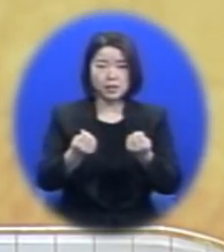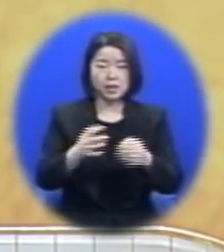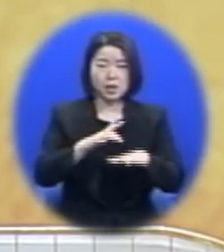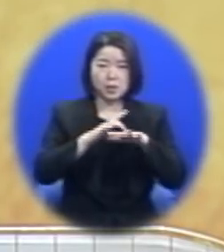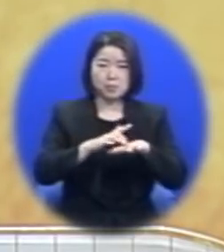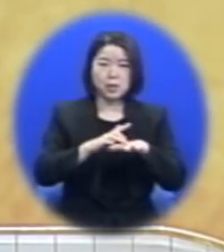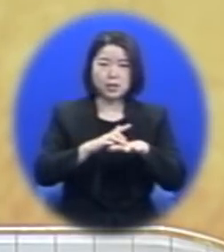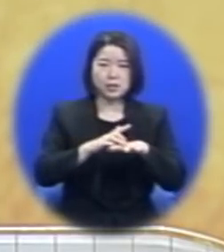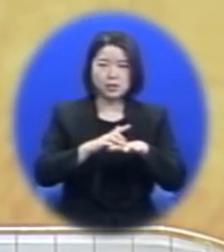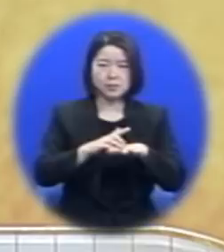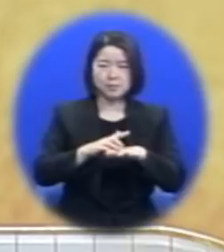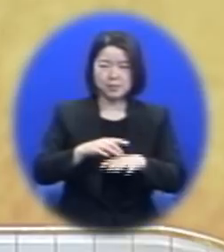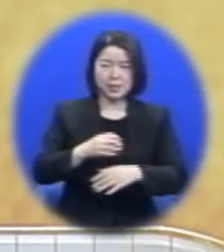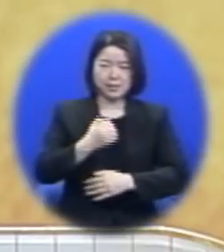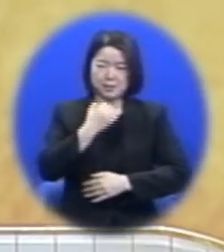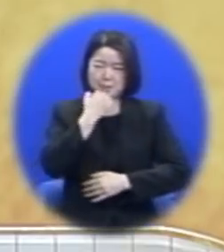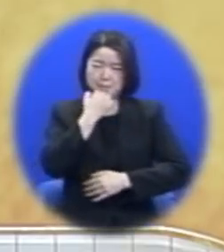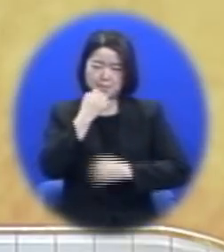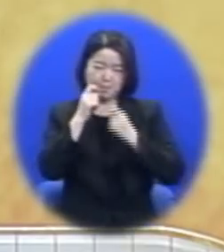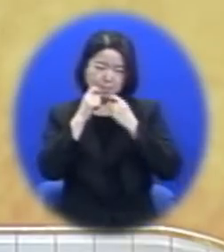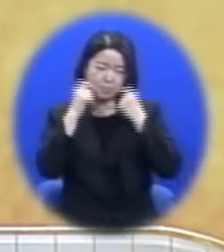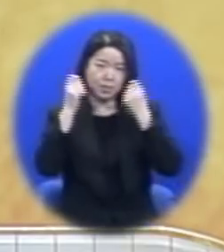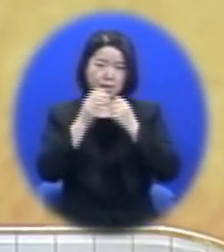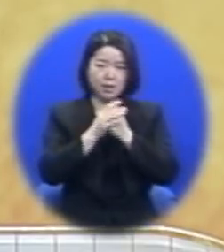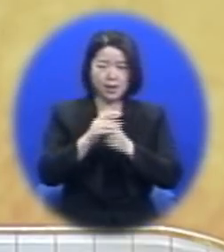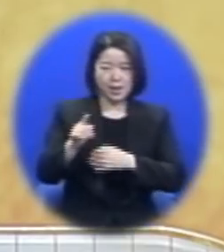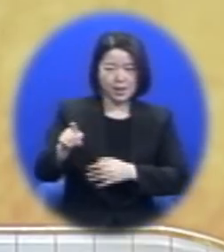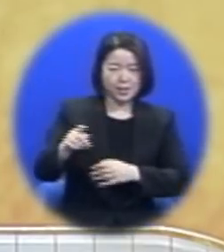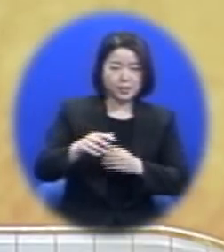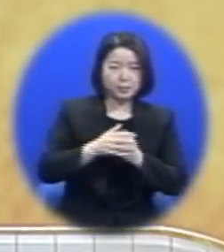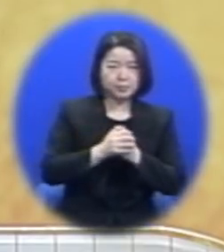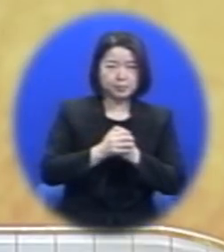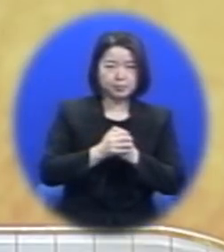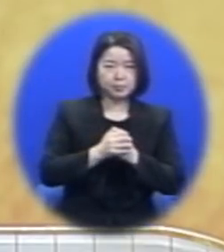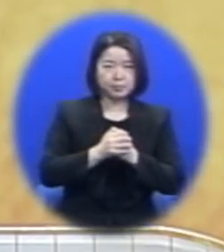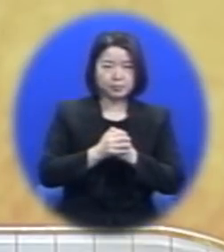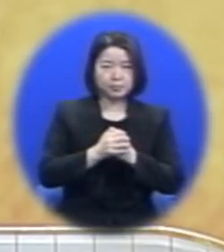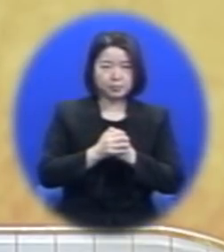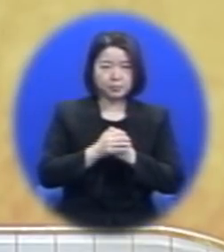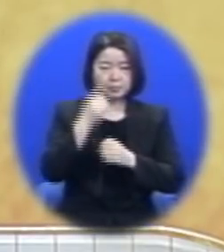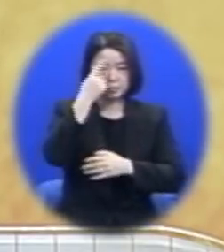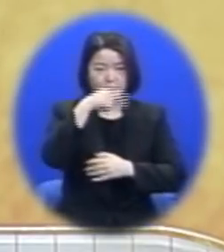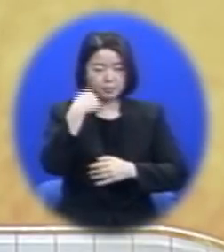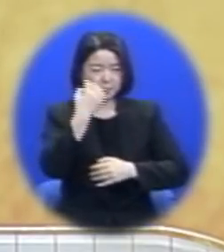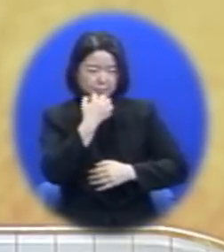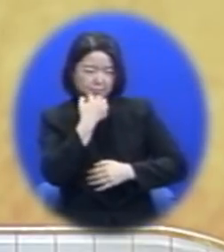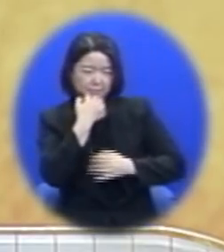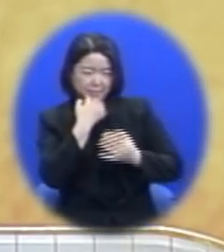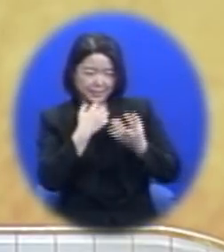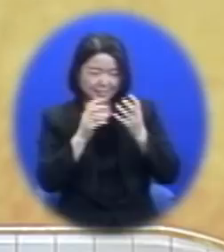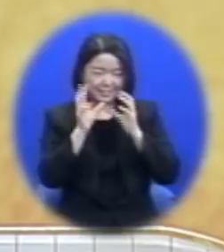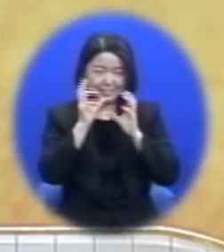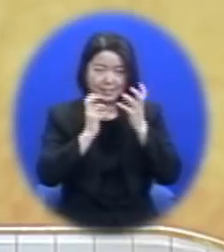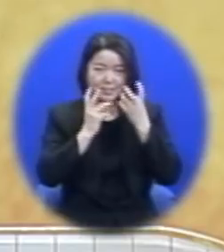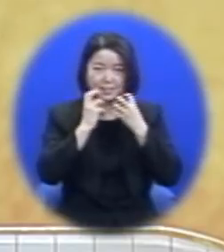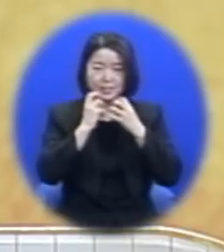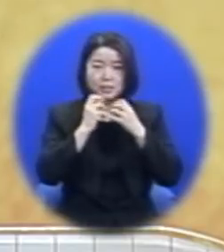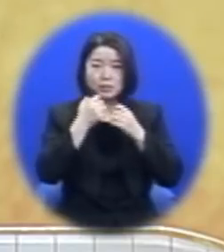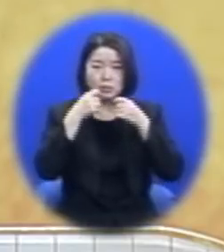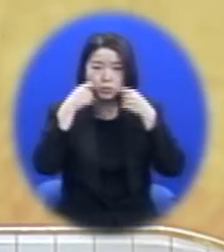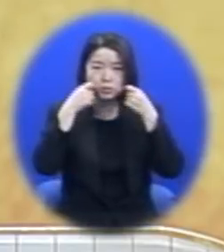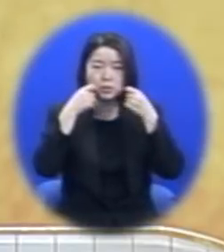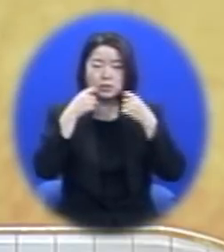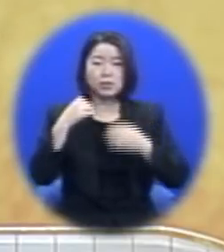마귀는 회심의 미소를 띠고 아주 징글징글한 그런 웃음을 띠면서 우리의